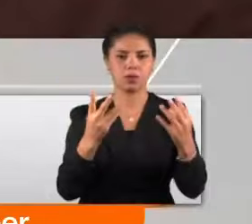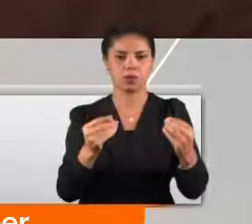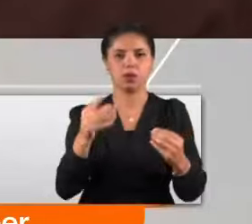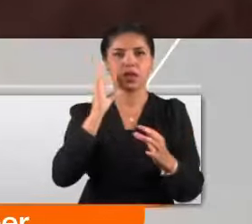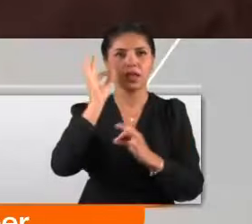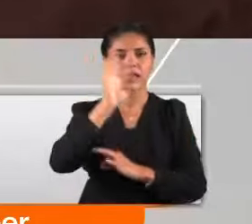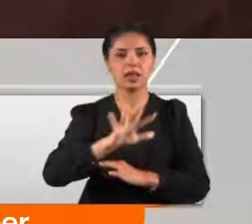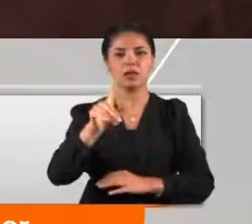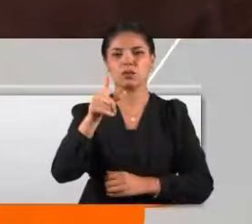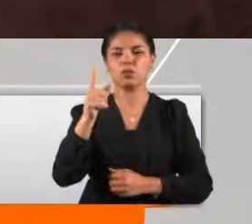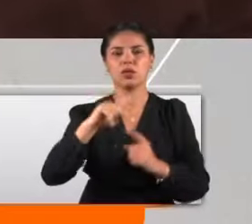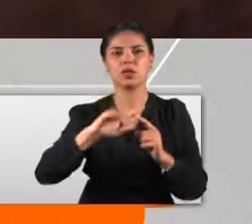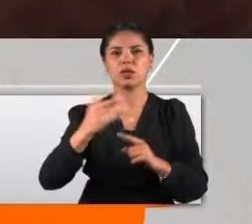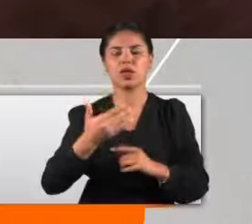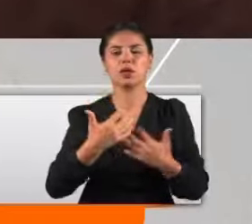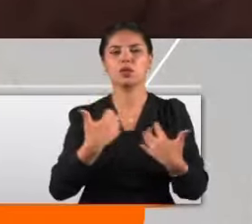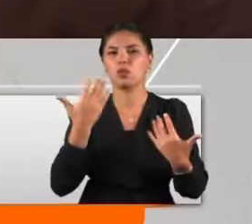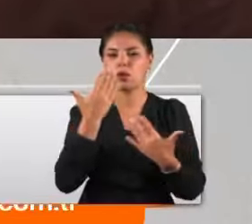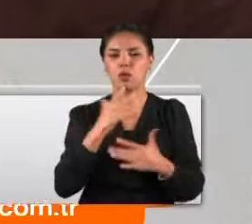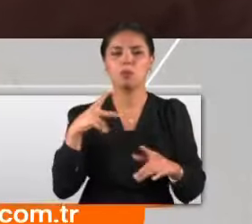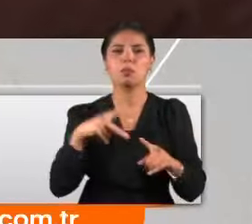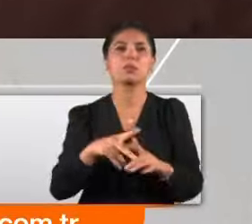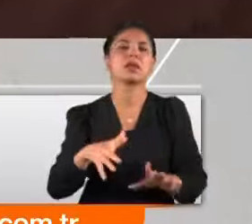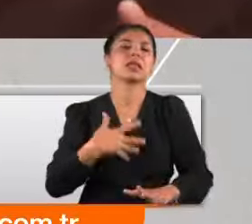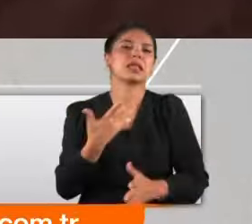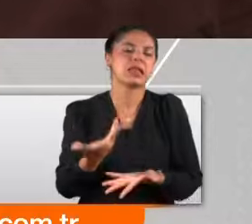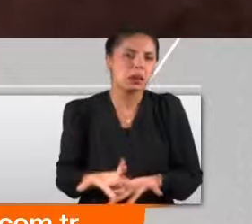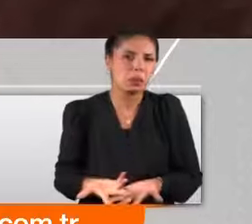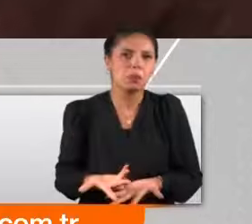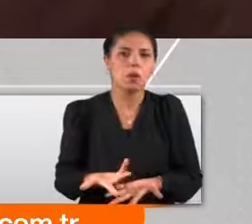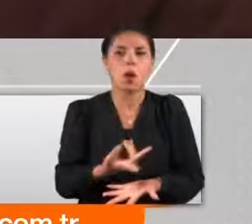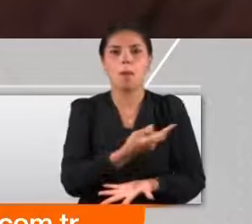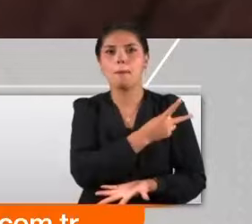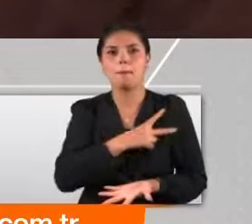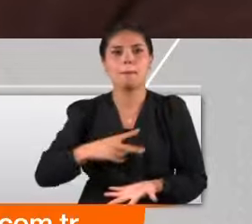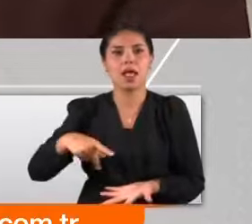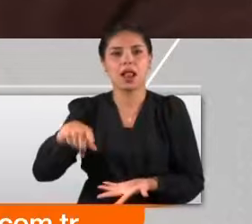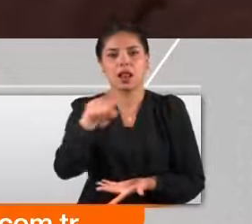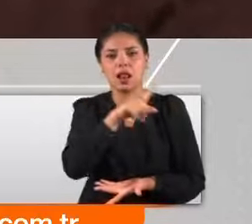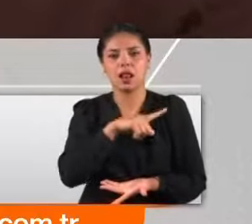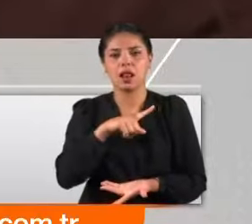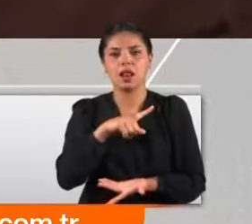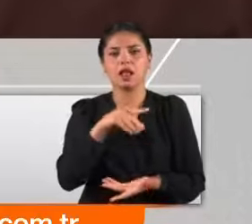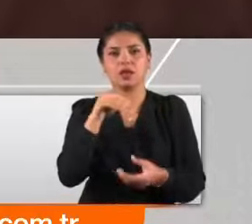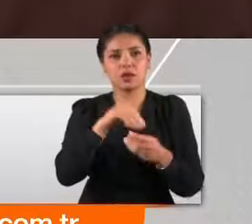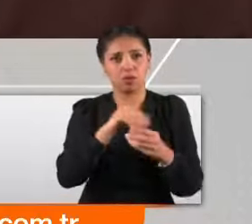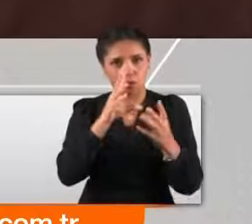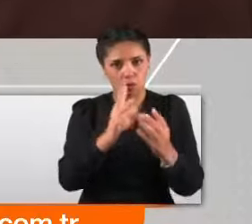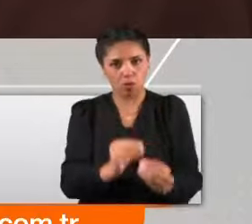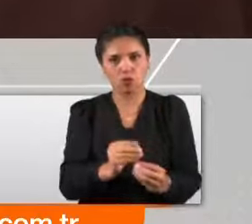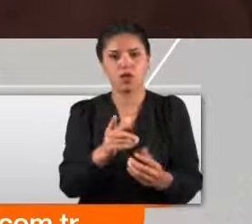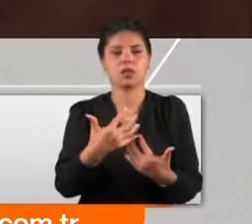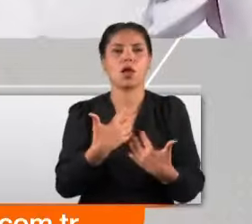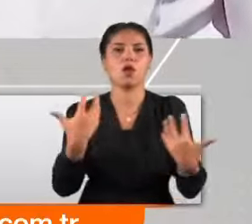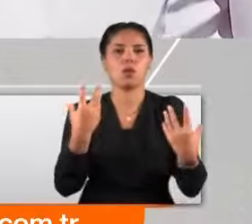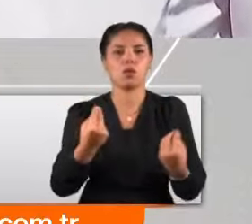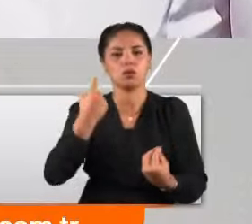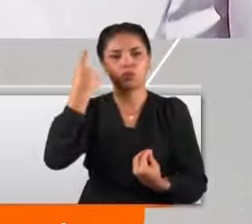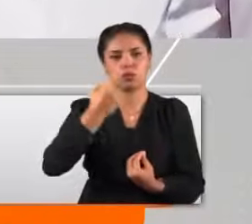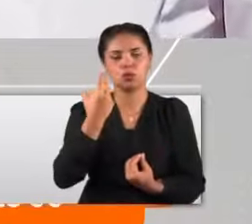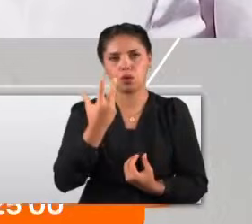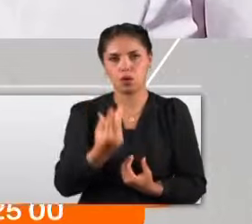araçlara güveni kalmamış. Binmek istemiyorlar. Eğer ki belediyenin altında olursa o araçlar daha güvenilir olduğunu düşünecek.